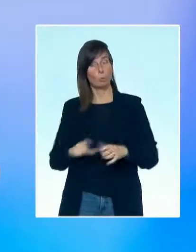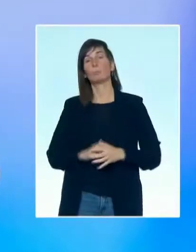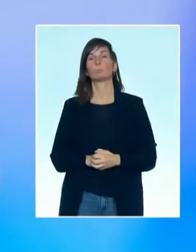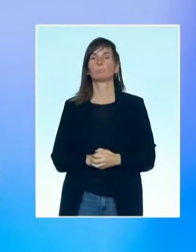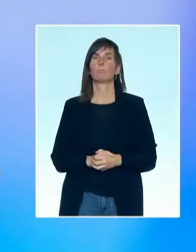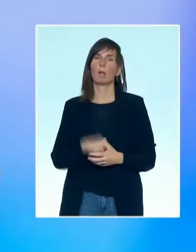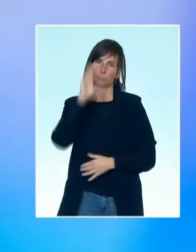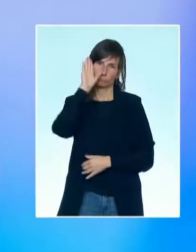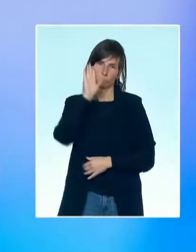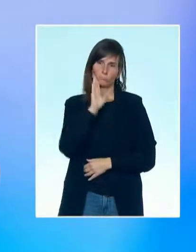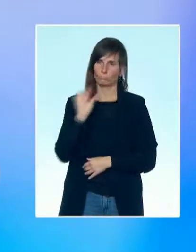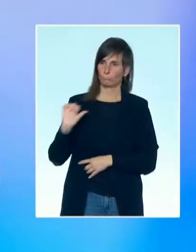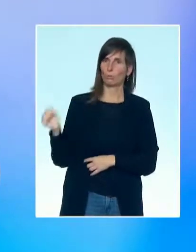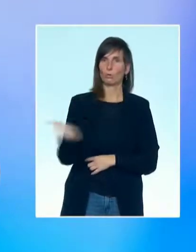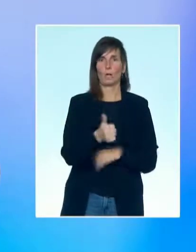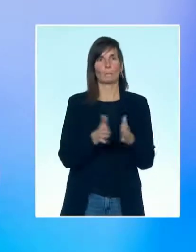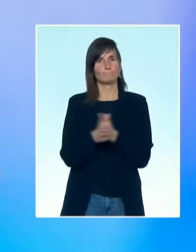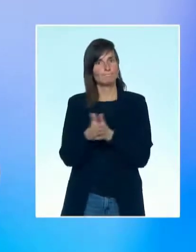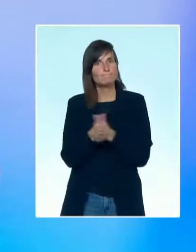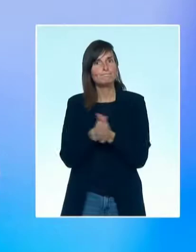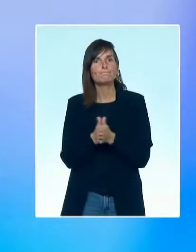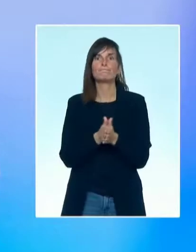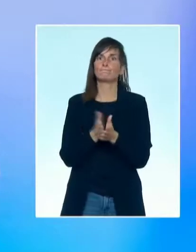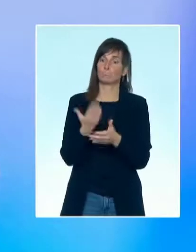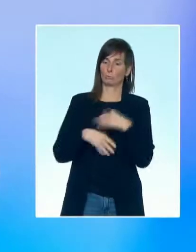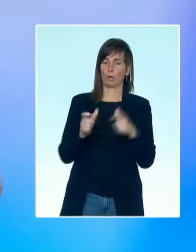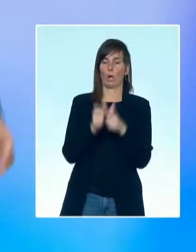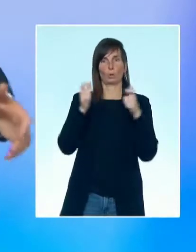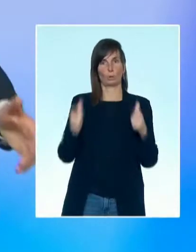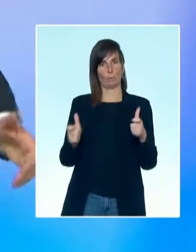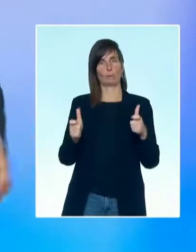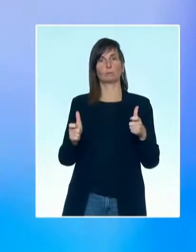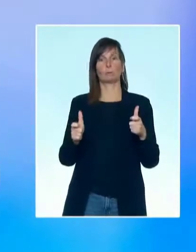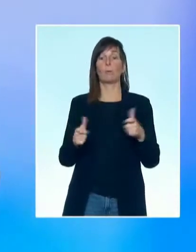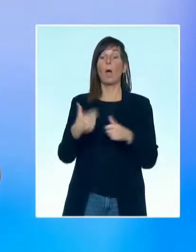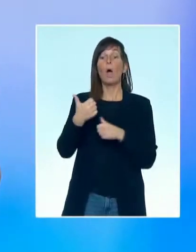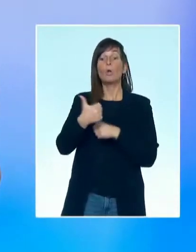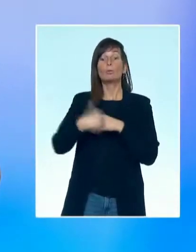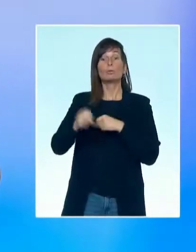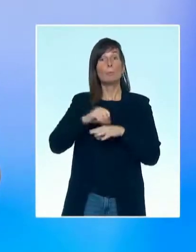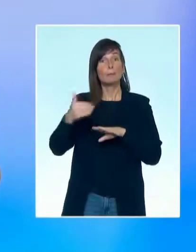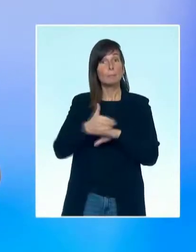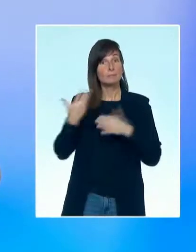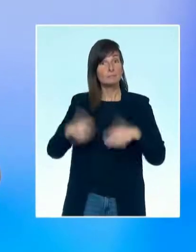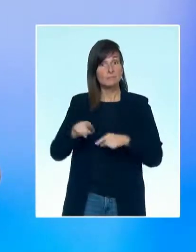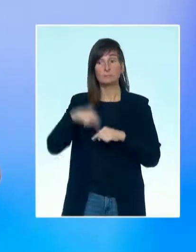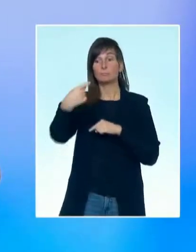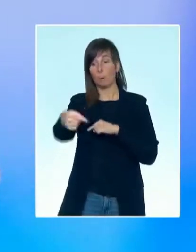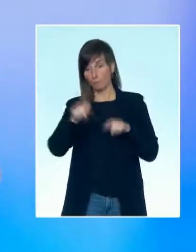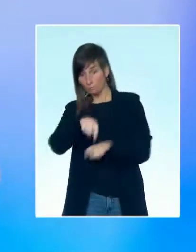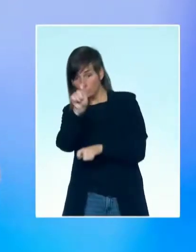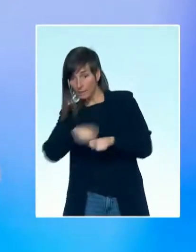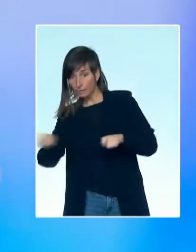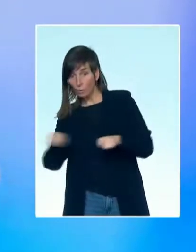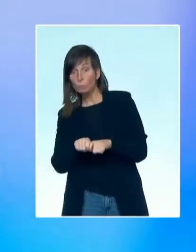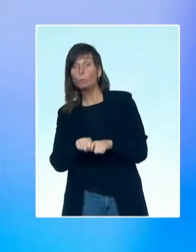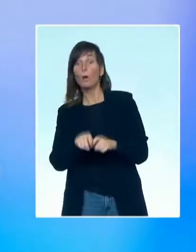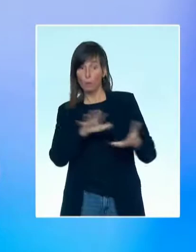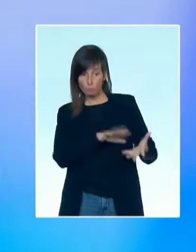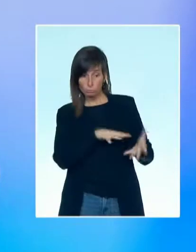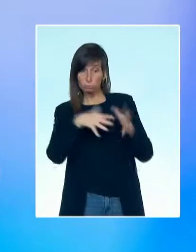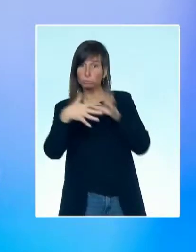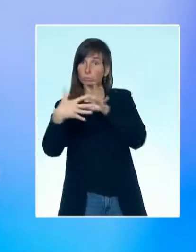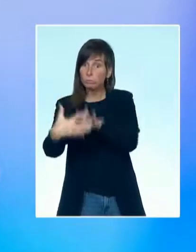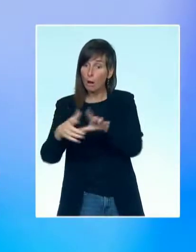la pleine mobilisation des entreprises. Nous ferons le point d'ici une semaine pour mesurer l'évolution des pratiques